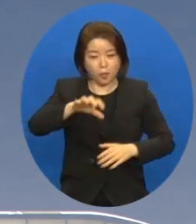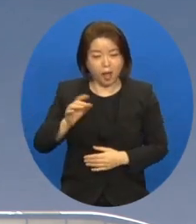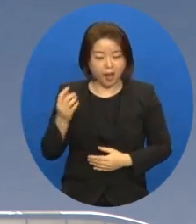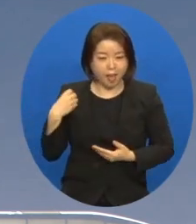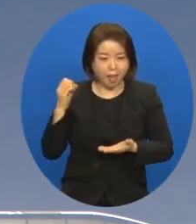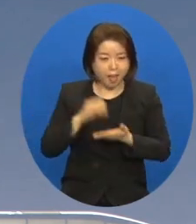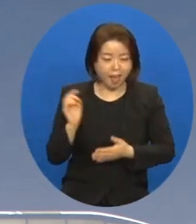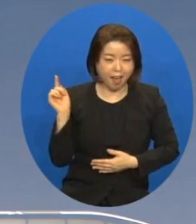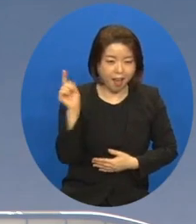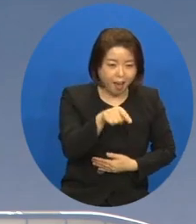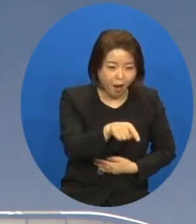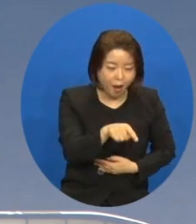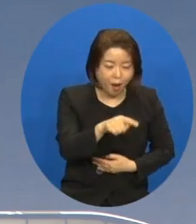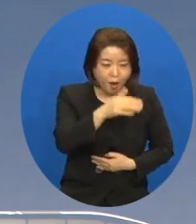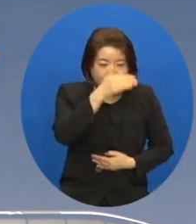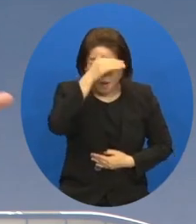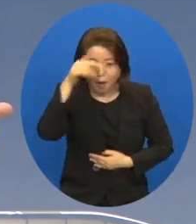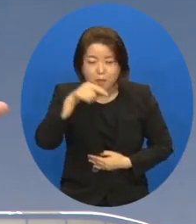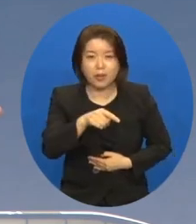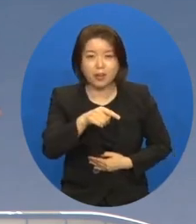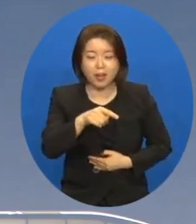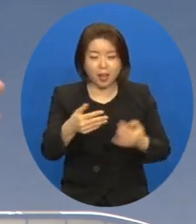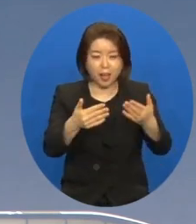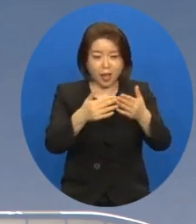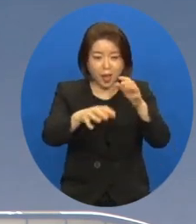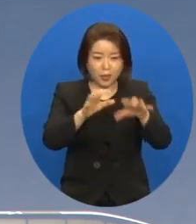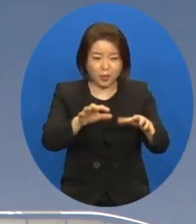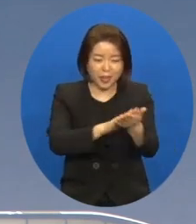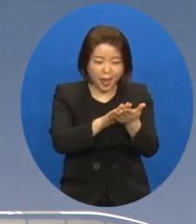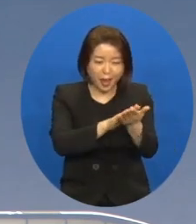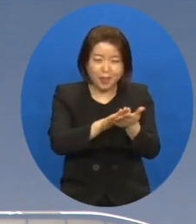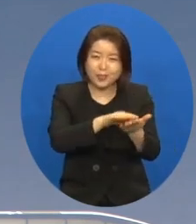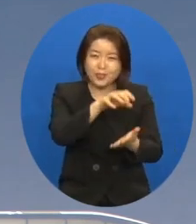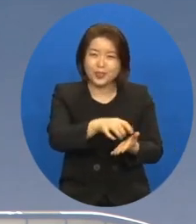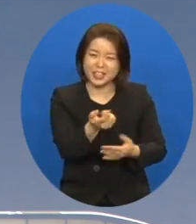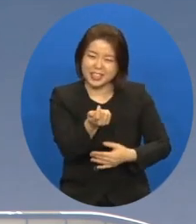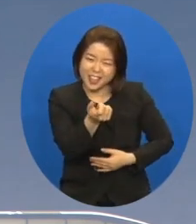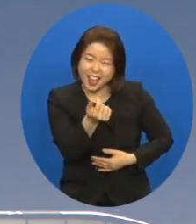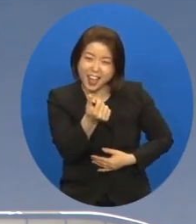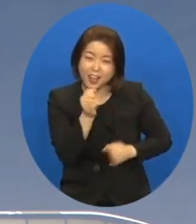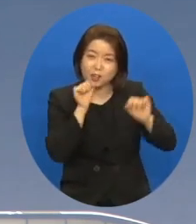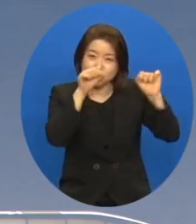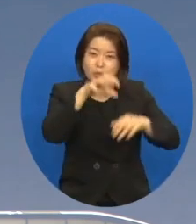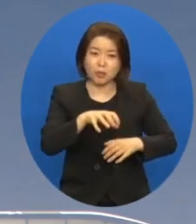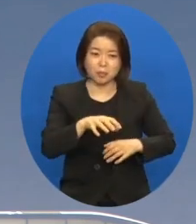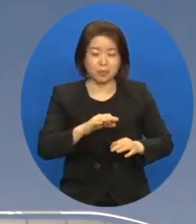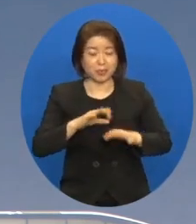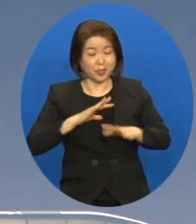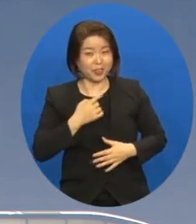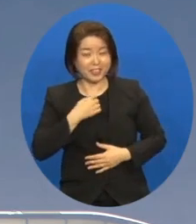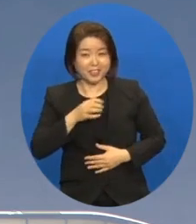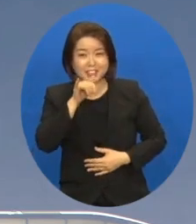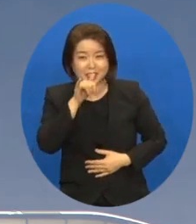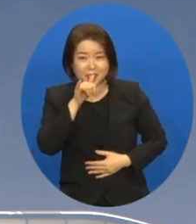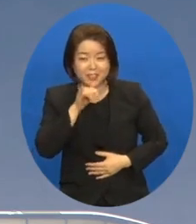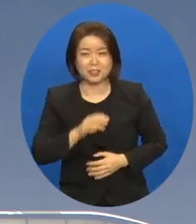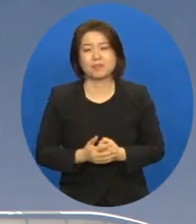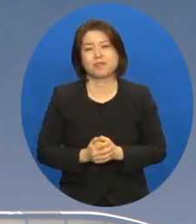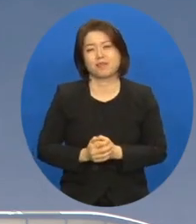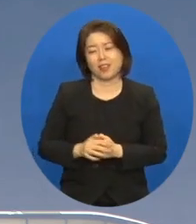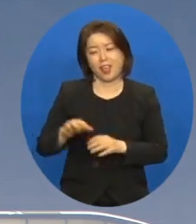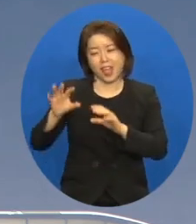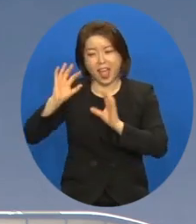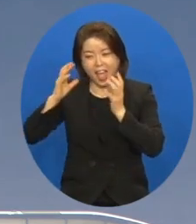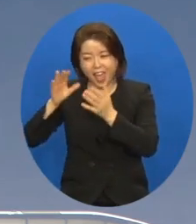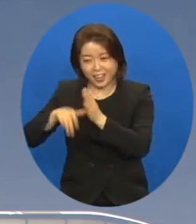초등학교 가보니까 이 동네 놀이터 같은 조그만 운동장이어서 깜짝 놀란 일이 있죠. 어린아이가 보는